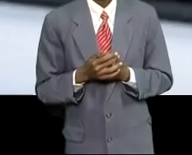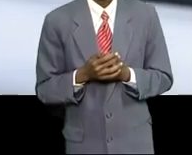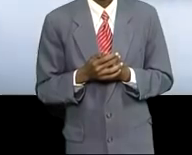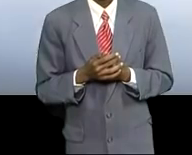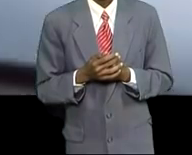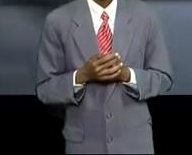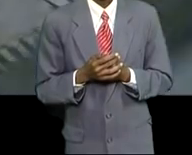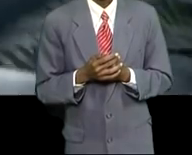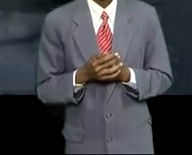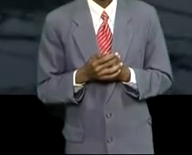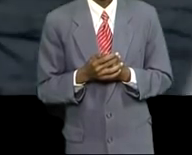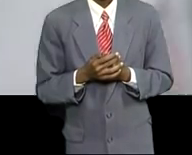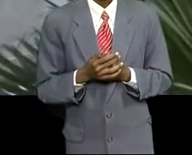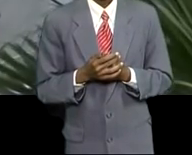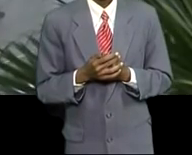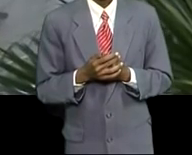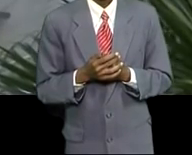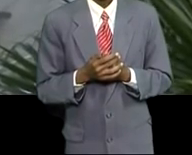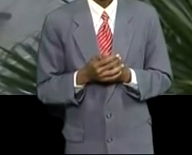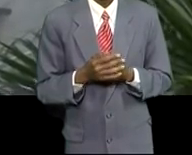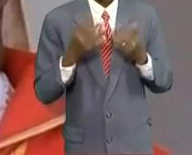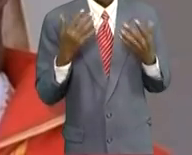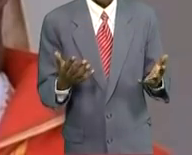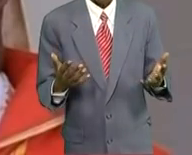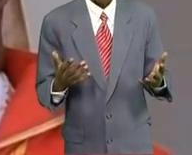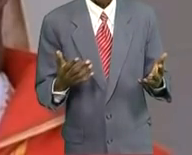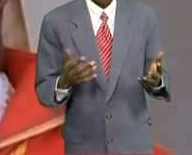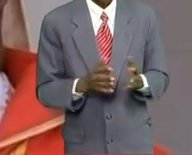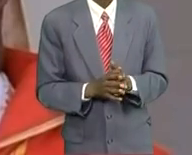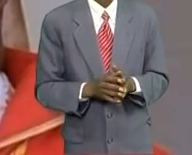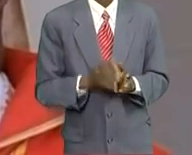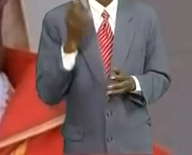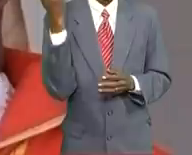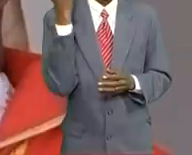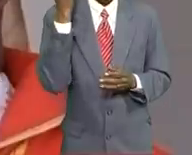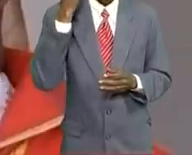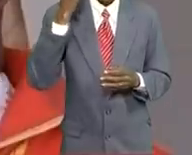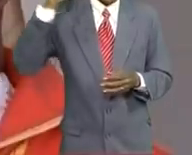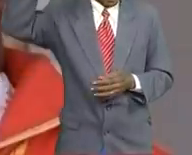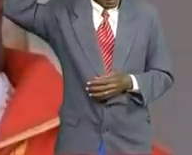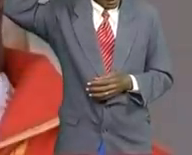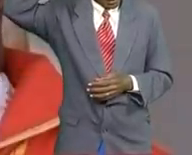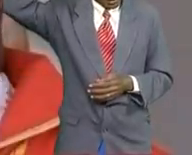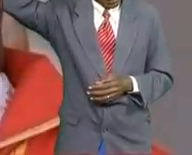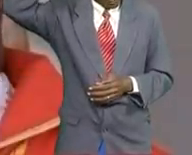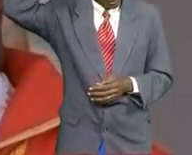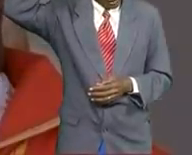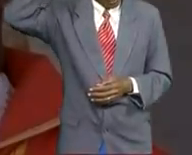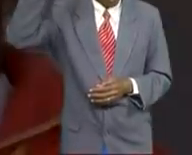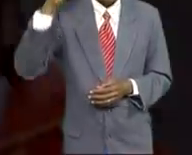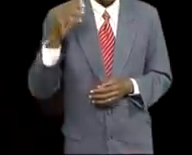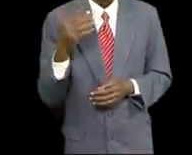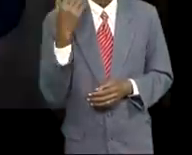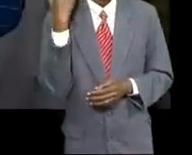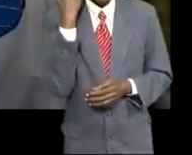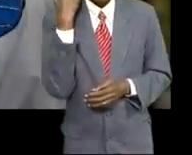C'est derrière ces murs que se jouent les pronostics vitaux de l'ex-cardinal Laurent Monsengwo. En attente d'être évacué pour des soins appropriés